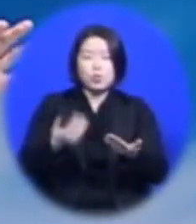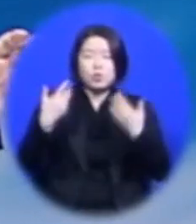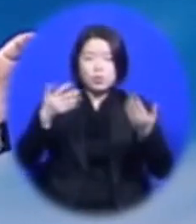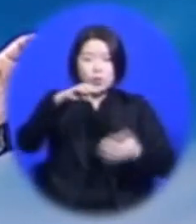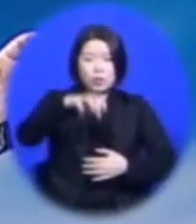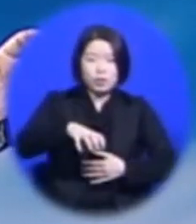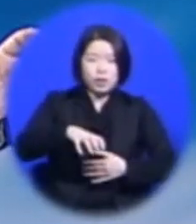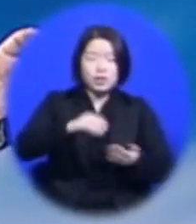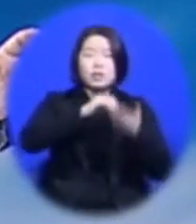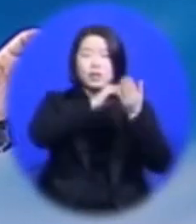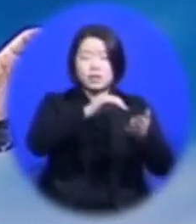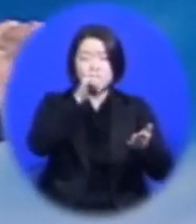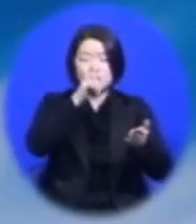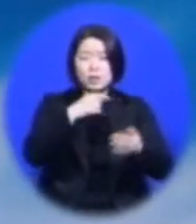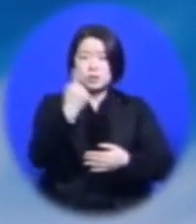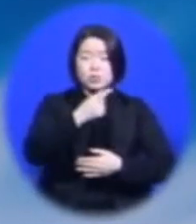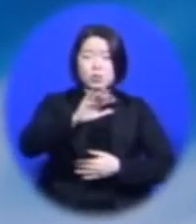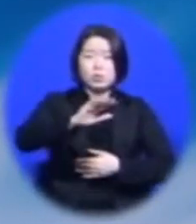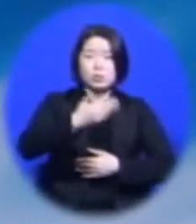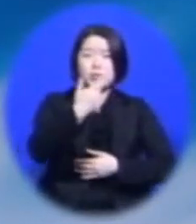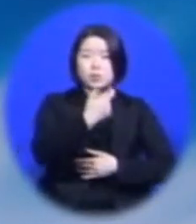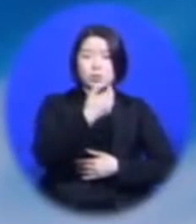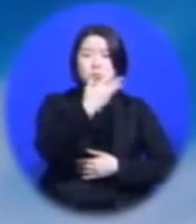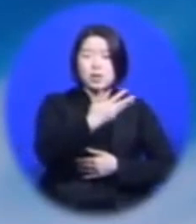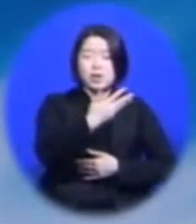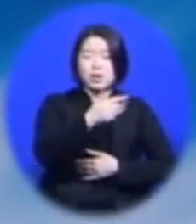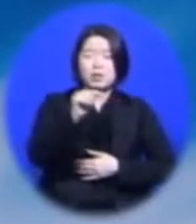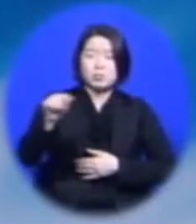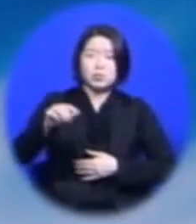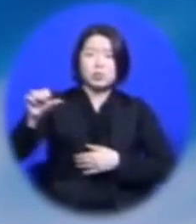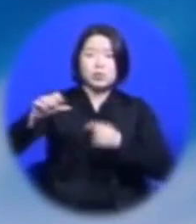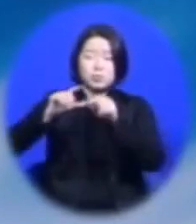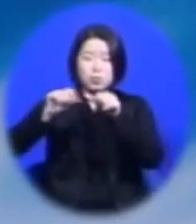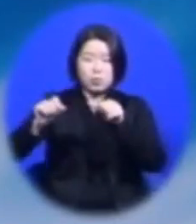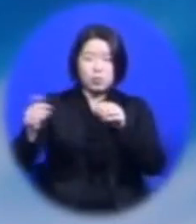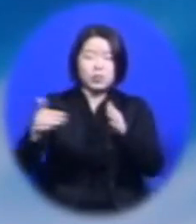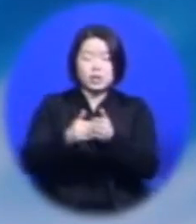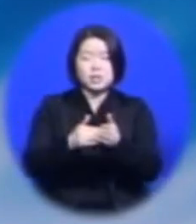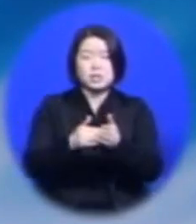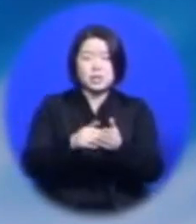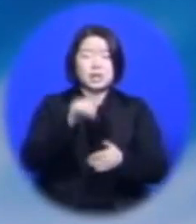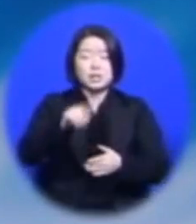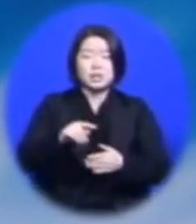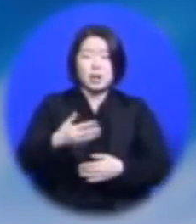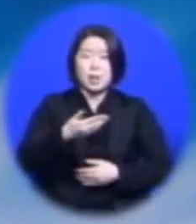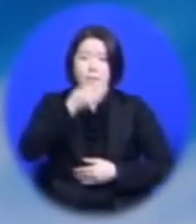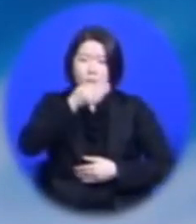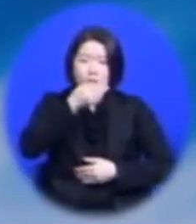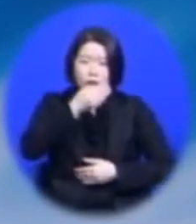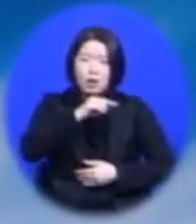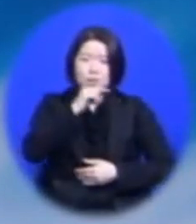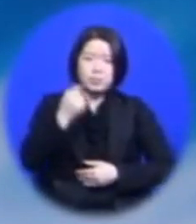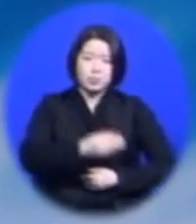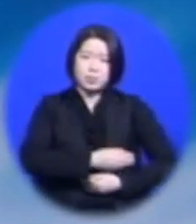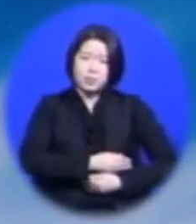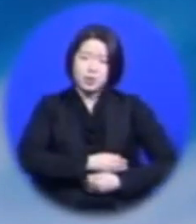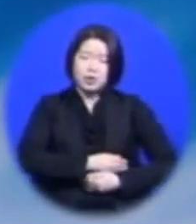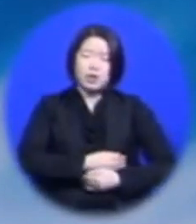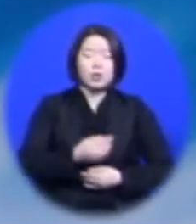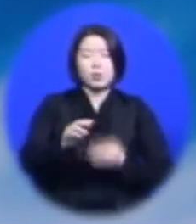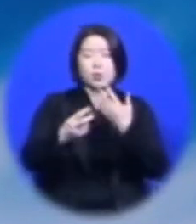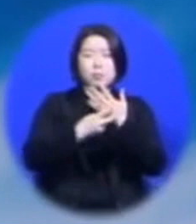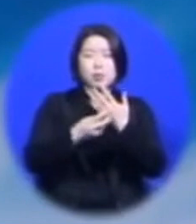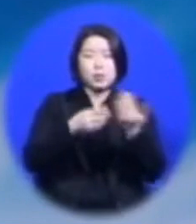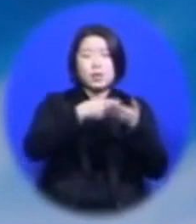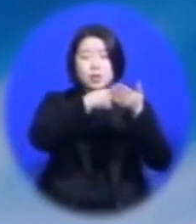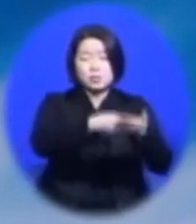1968년 8월부터 1969년 5월까지 그가 폐결핵으로 투병하면서 그는